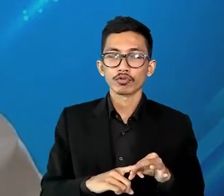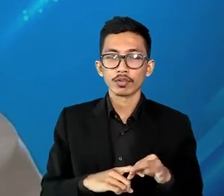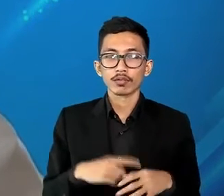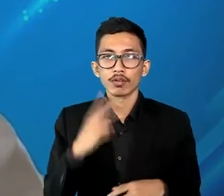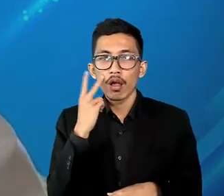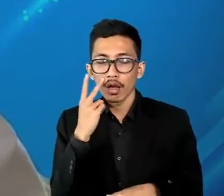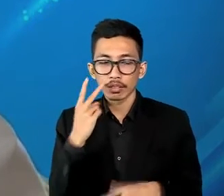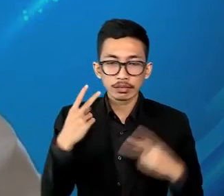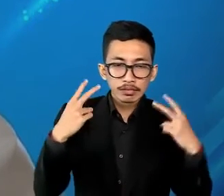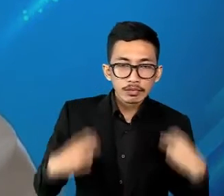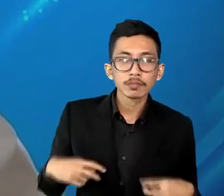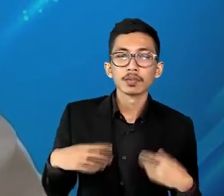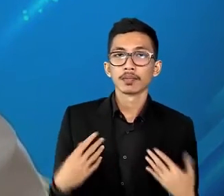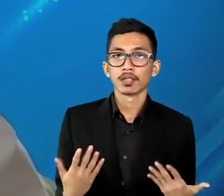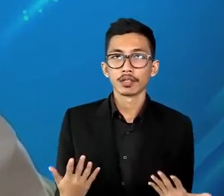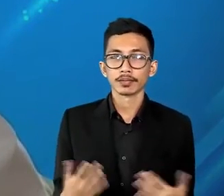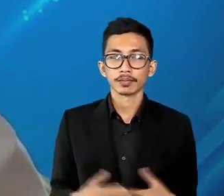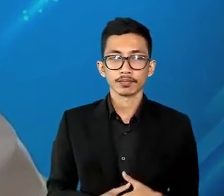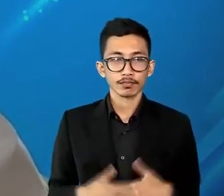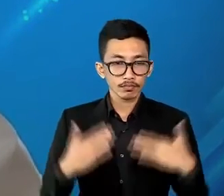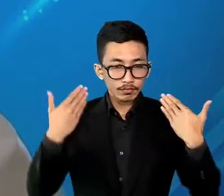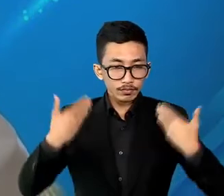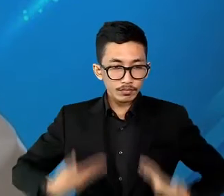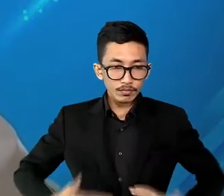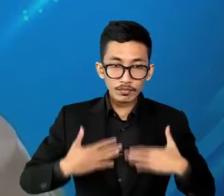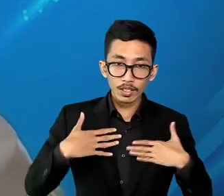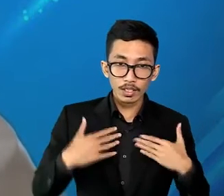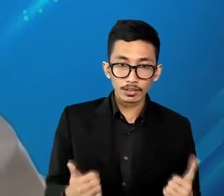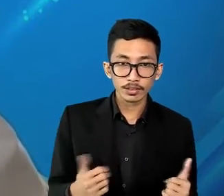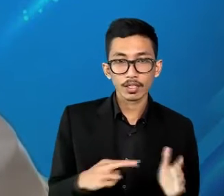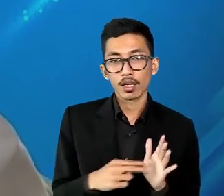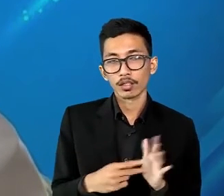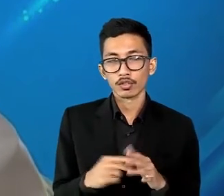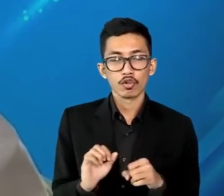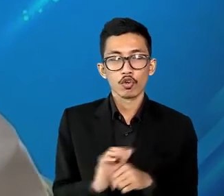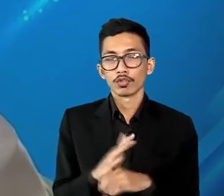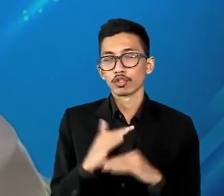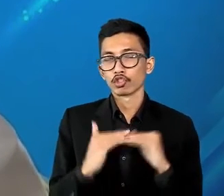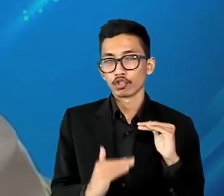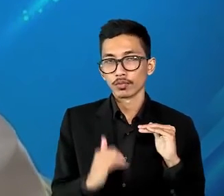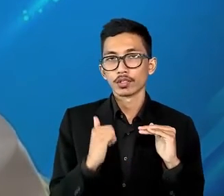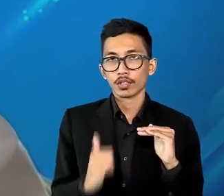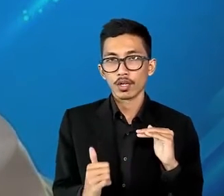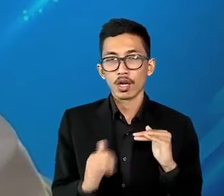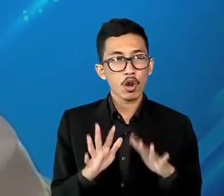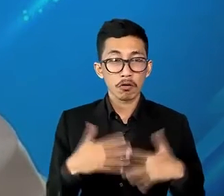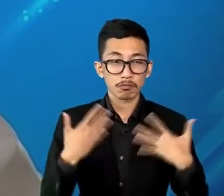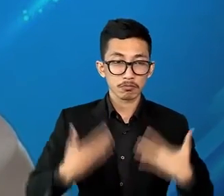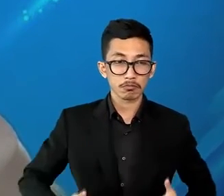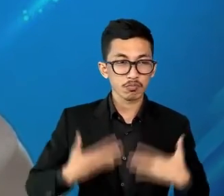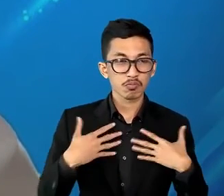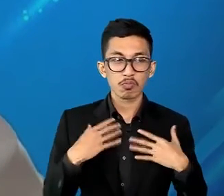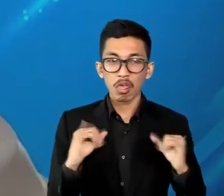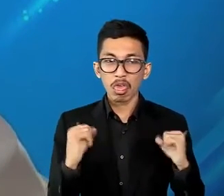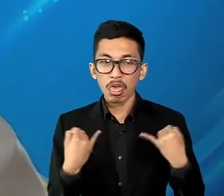itu. Kalau perilaku kita baik, maka angkanya akan turun. Ketika perilaku kita buruk